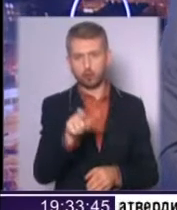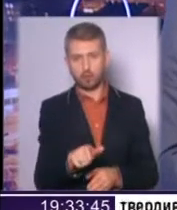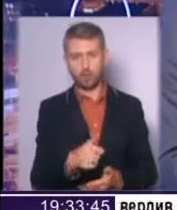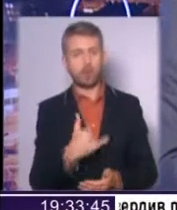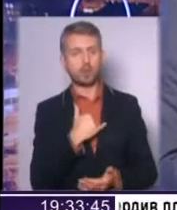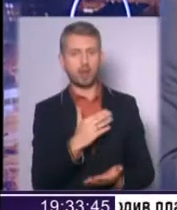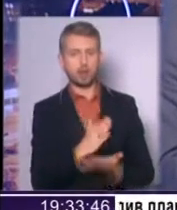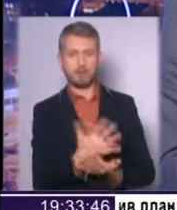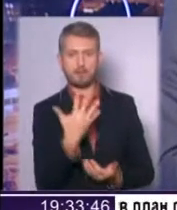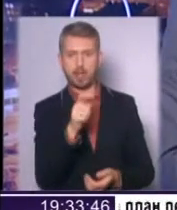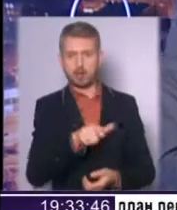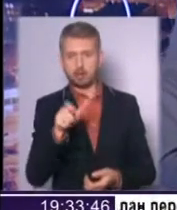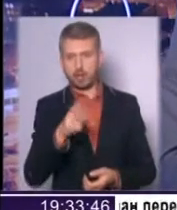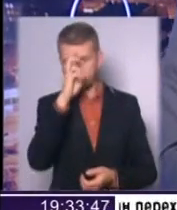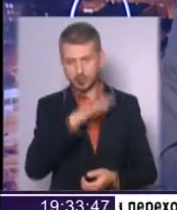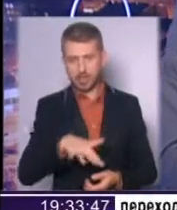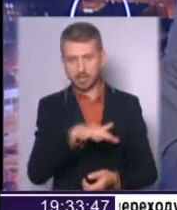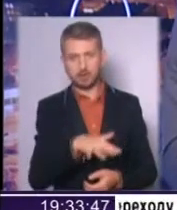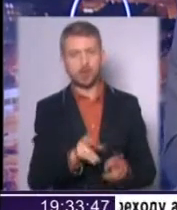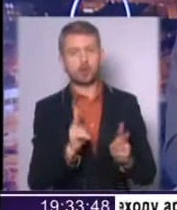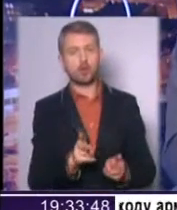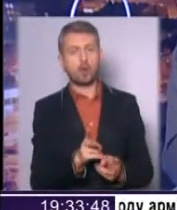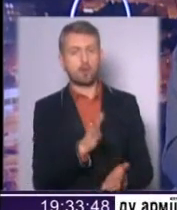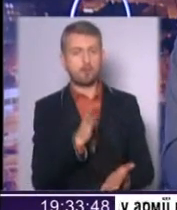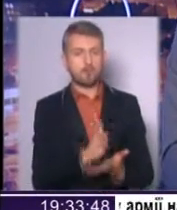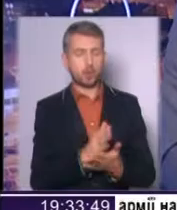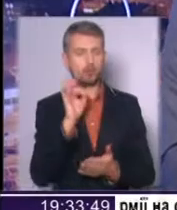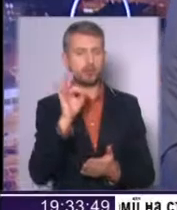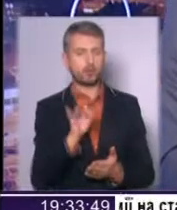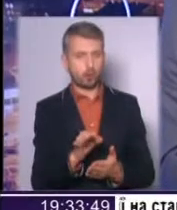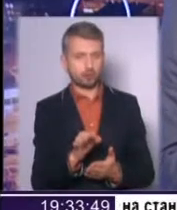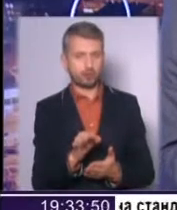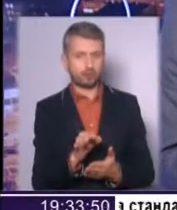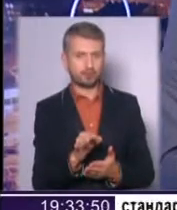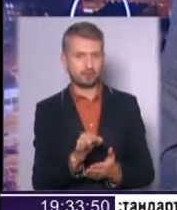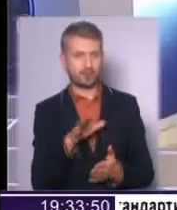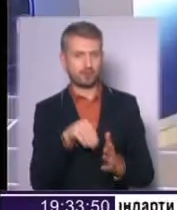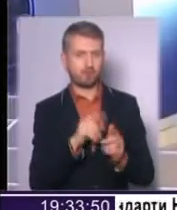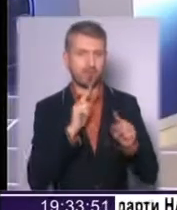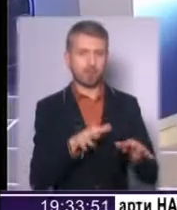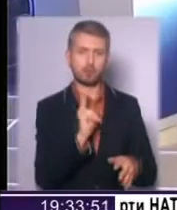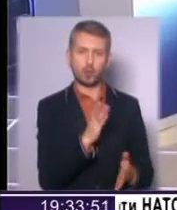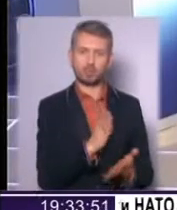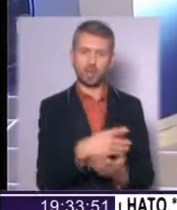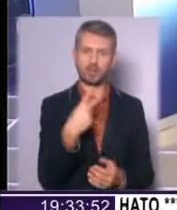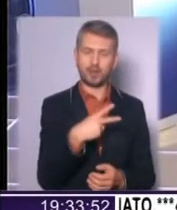запитання. На жаль, я вам хочу сказати, що на сьогоднішній день парламент перетворили, знаєте, на такий